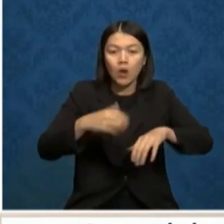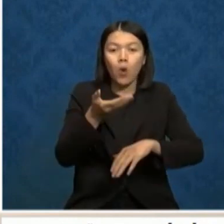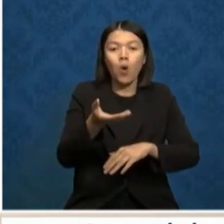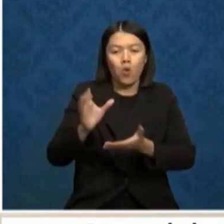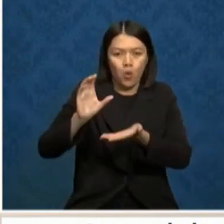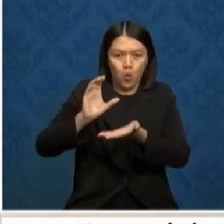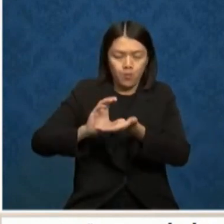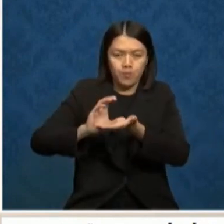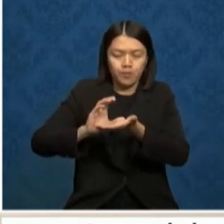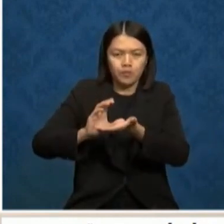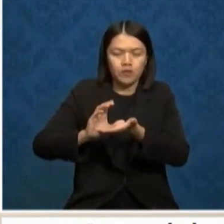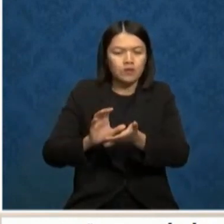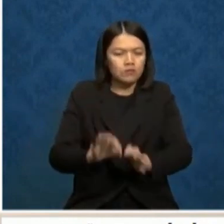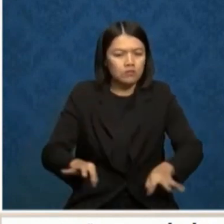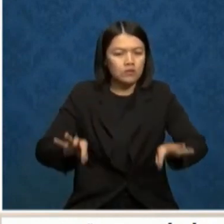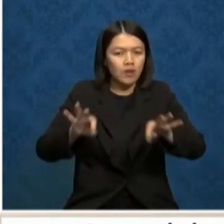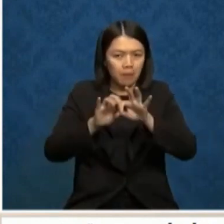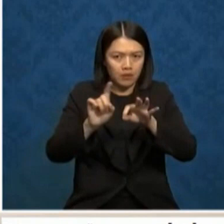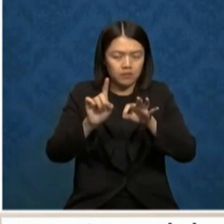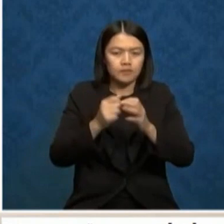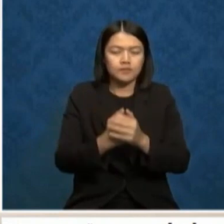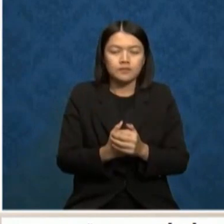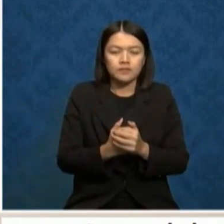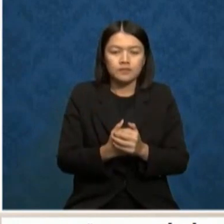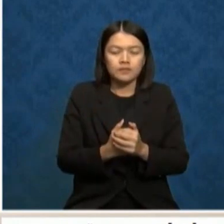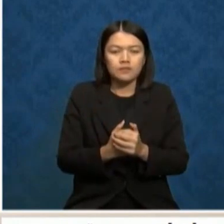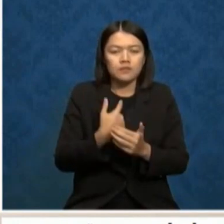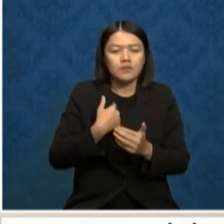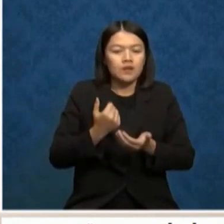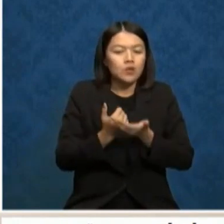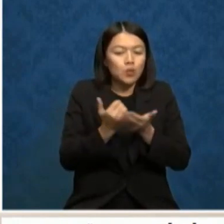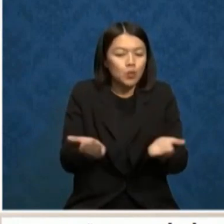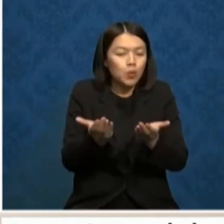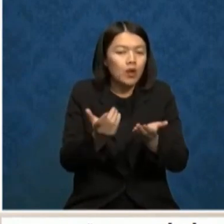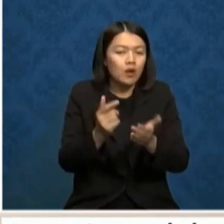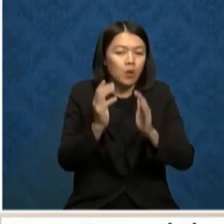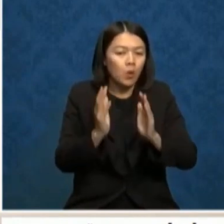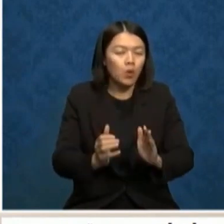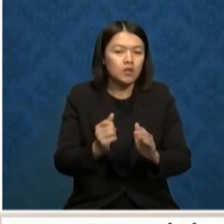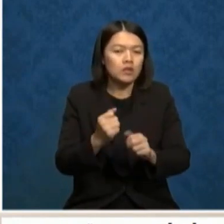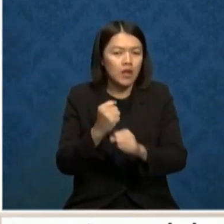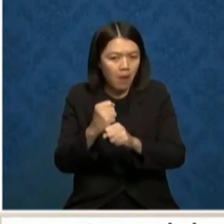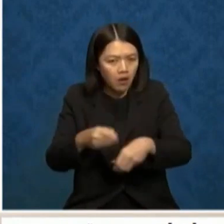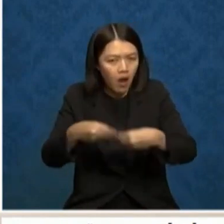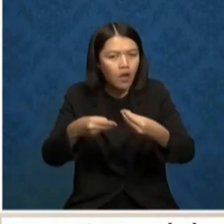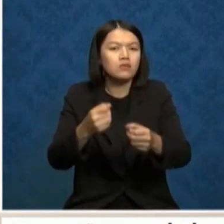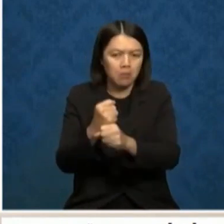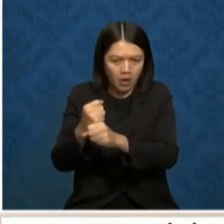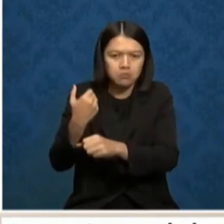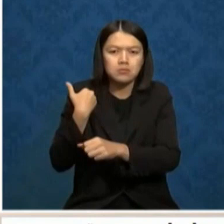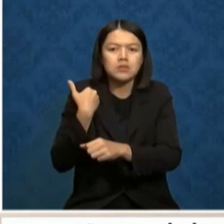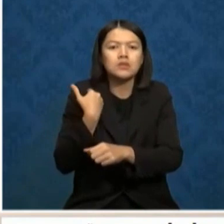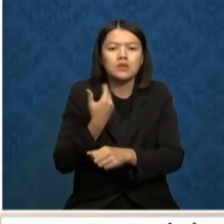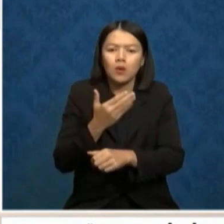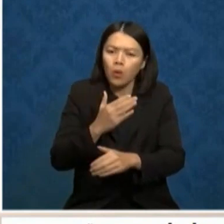มาณมามีความจำเป็นอย่างยิ่งค่ะที่จะต้องส่งเสริมการมีงานทำให้กับ